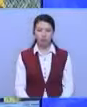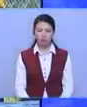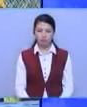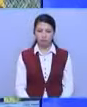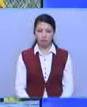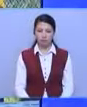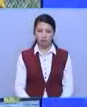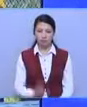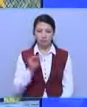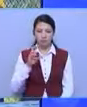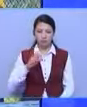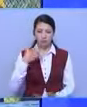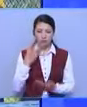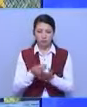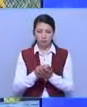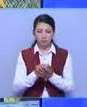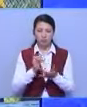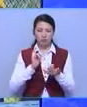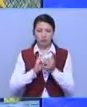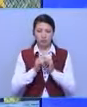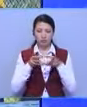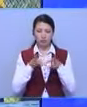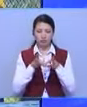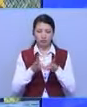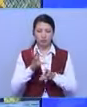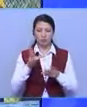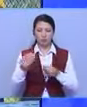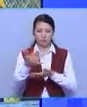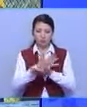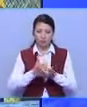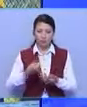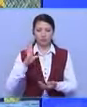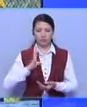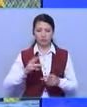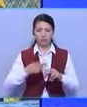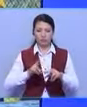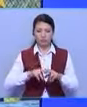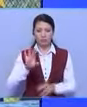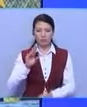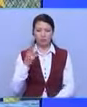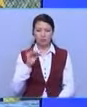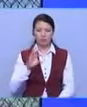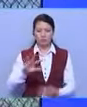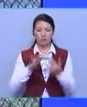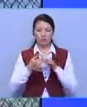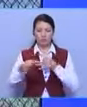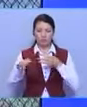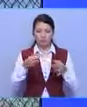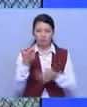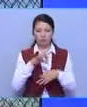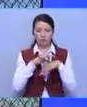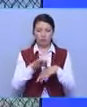Енді бәйдібектіктер от шағып, күл шығарып, әуре сарсанға түспейді. Аймақтағы Жамбыл мен Шалдар елді мекеніне газ берілді.